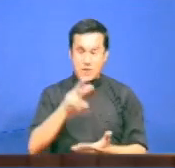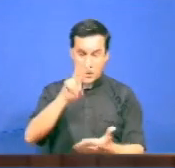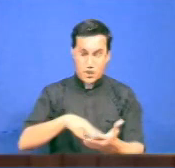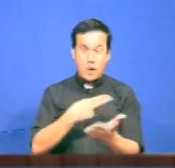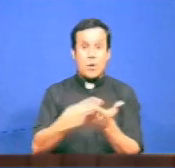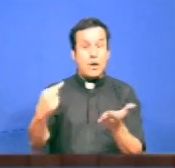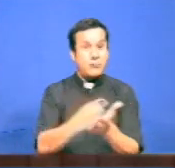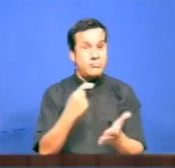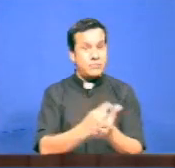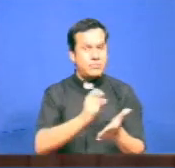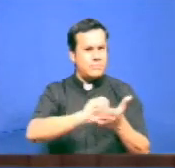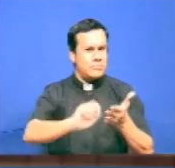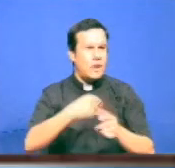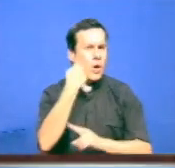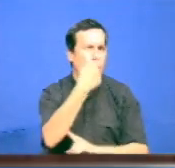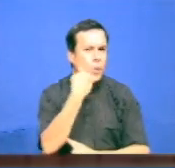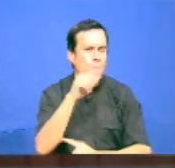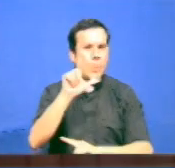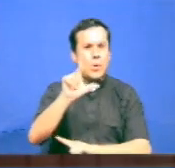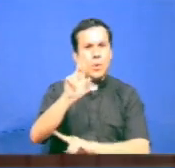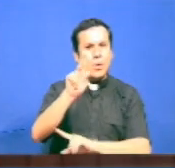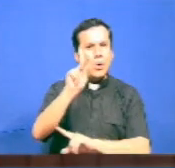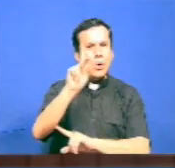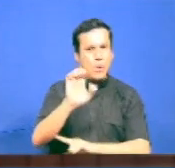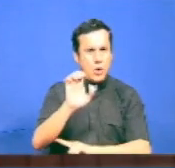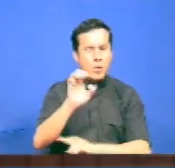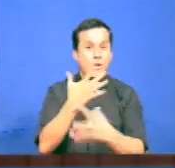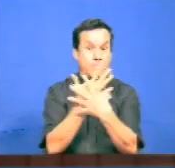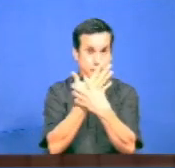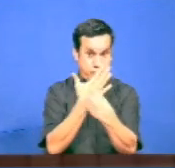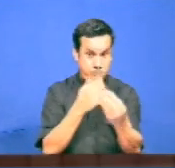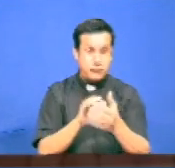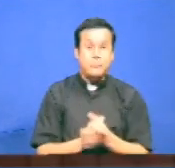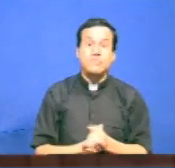Somo la Injili takatifu ilivyoandikwa na Luka.